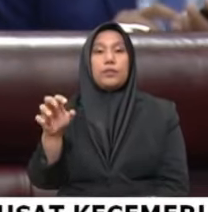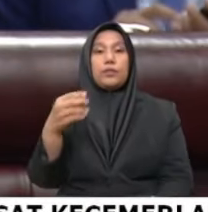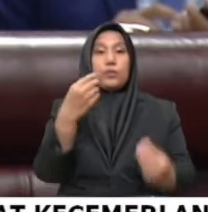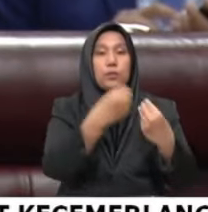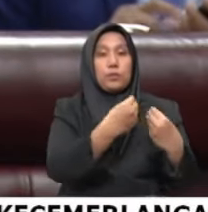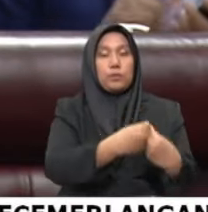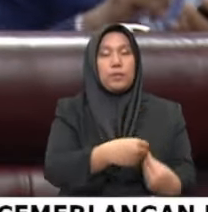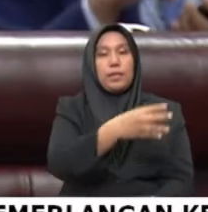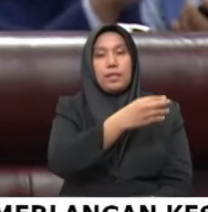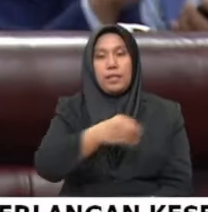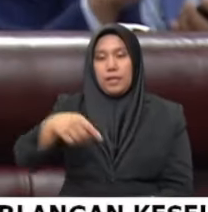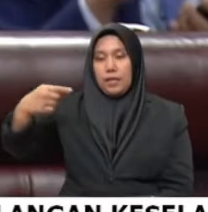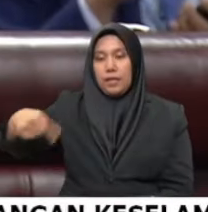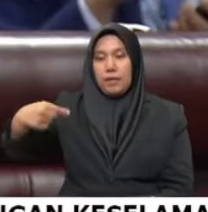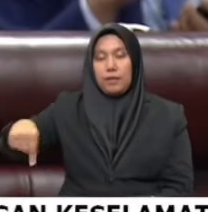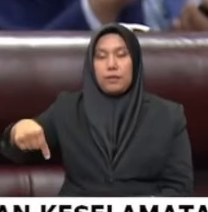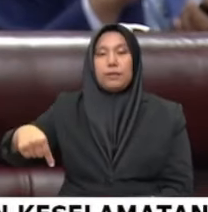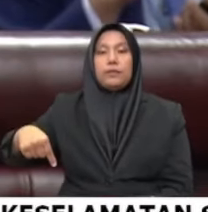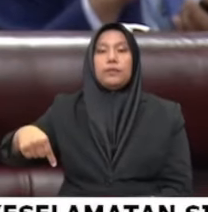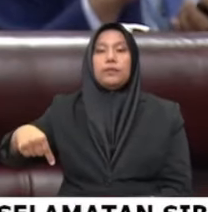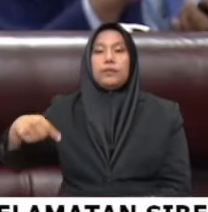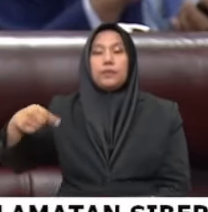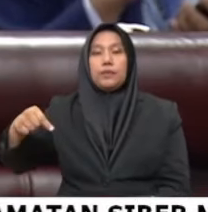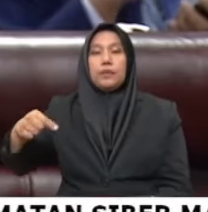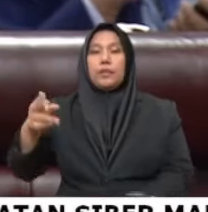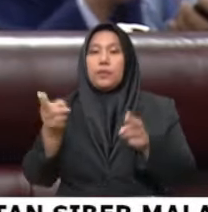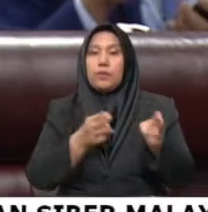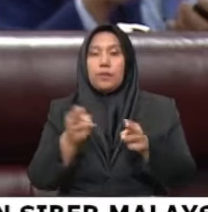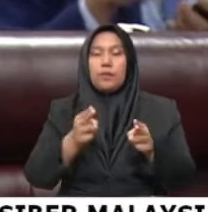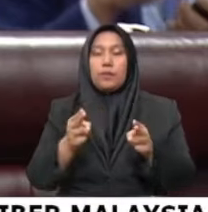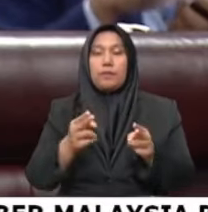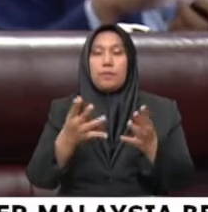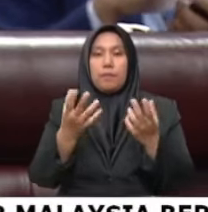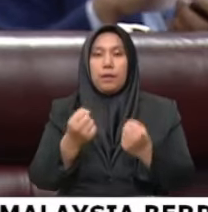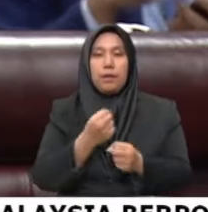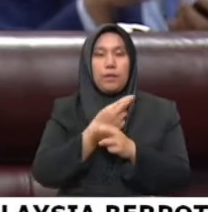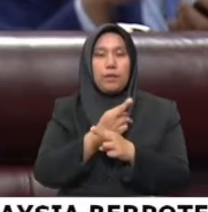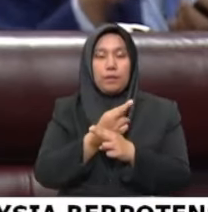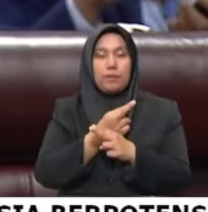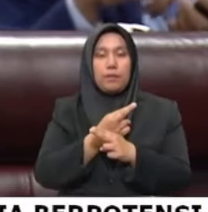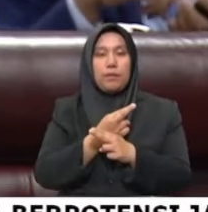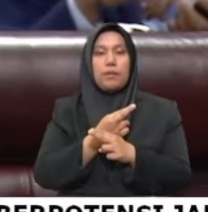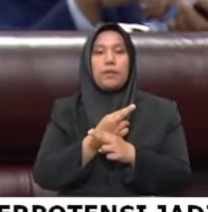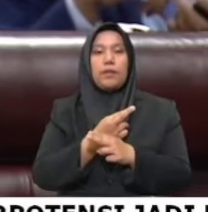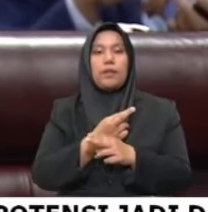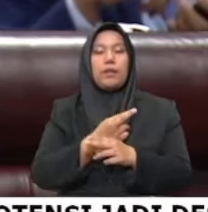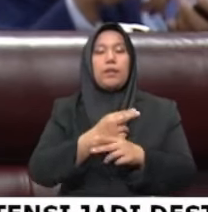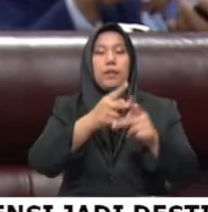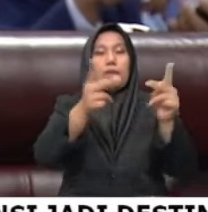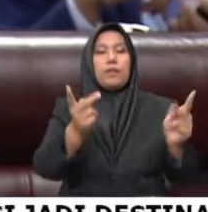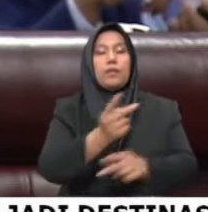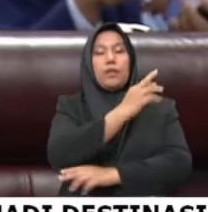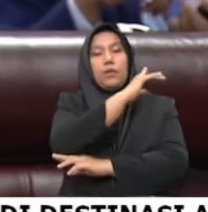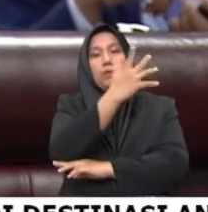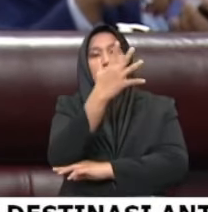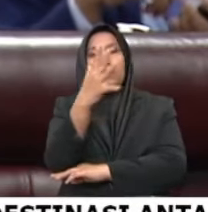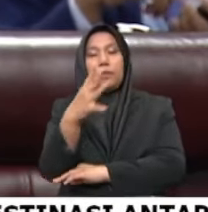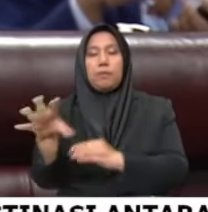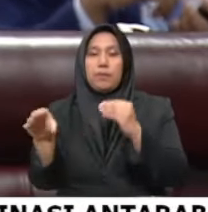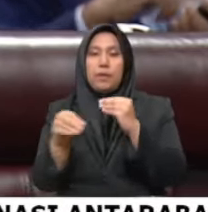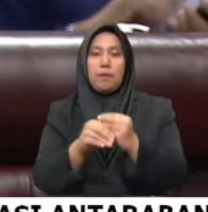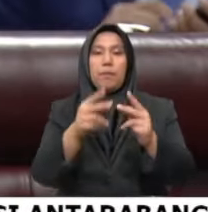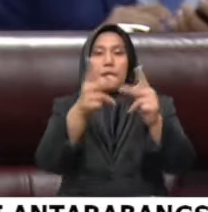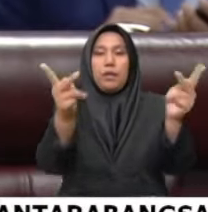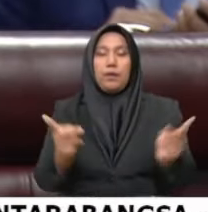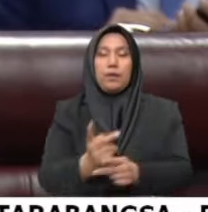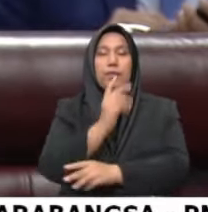Jadi kualiti ini ialah usaha-usaha untuk memperbaiki kawasan hutan rosot ataupun menambah kawasan hutan dan sebagainya.